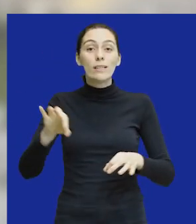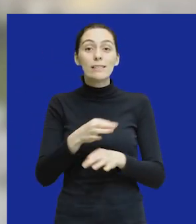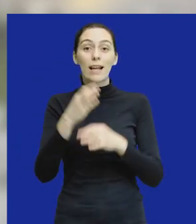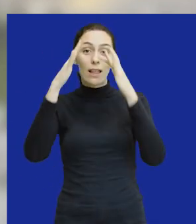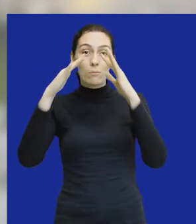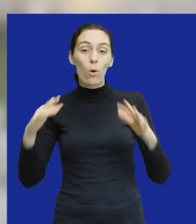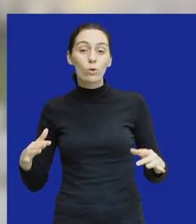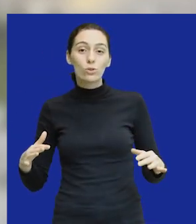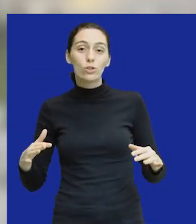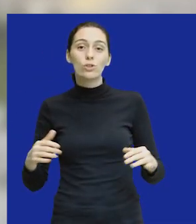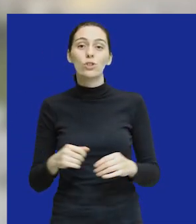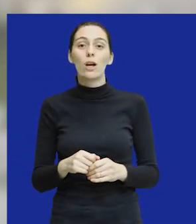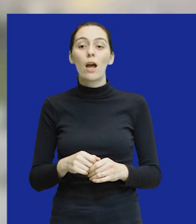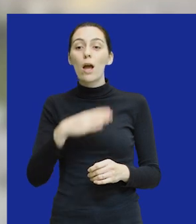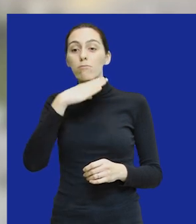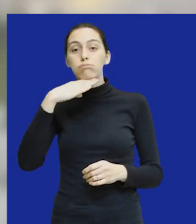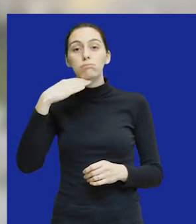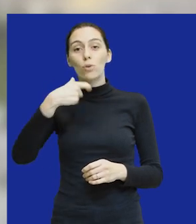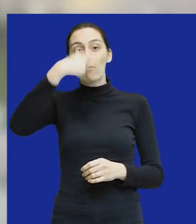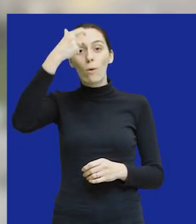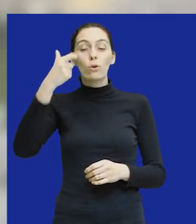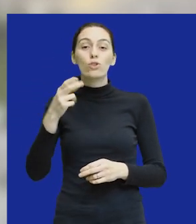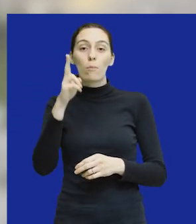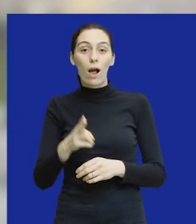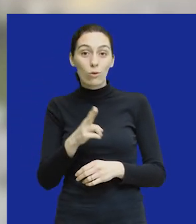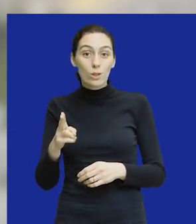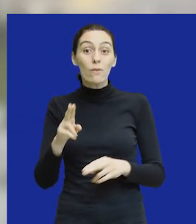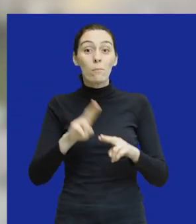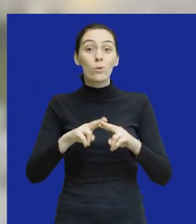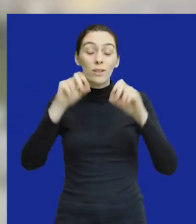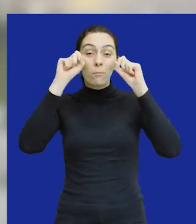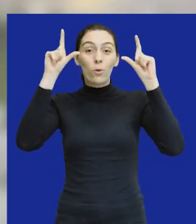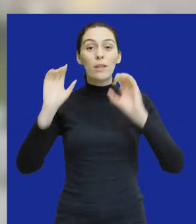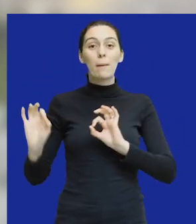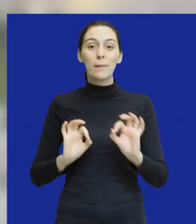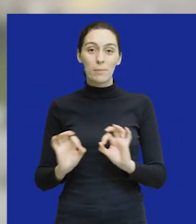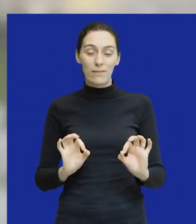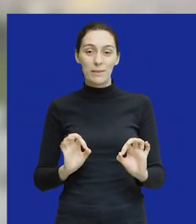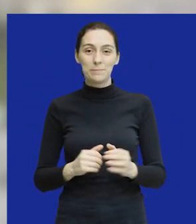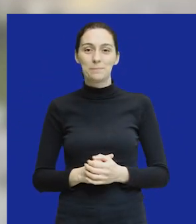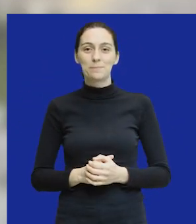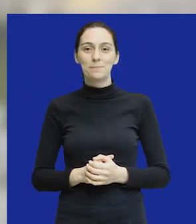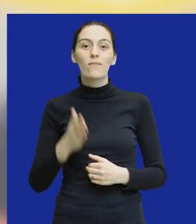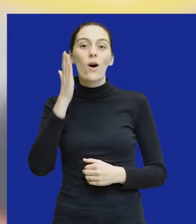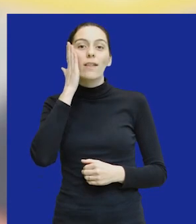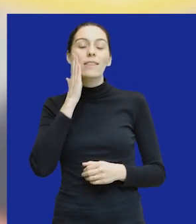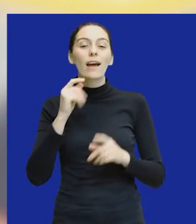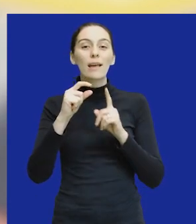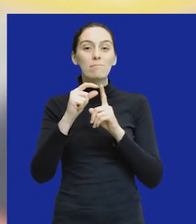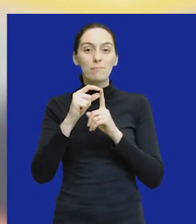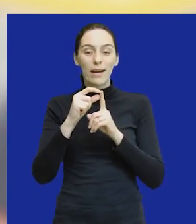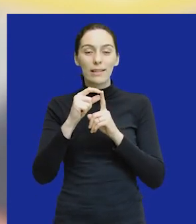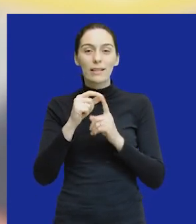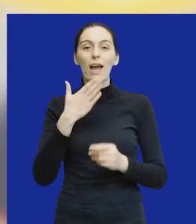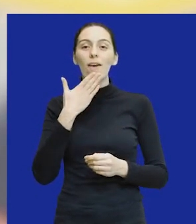osobno sretan Božić i obilje Božjeg blagoslova, i budite budni i pripravni. Evo, dragi